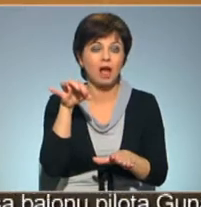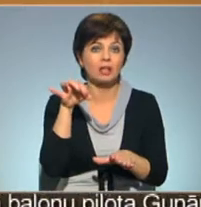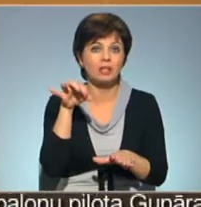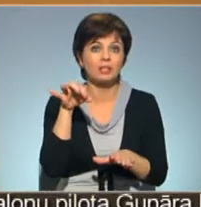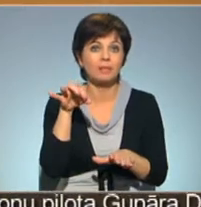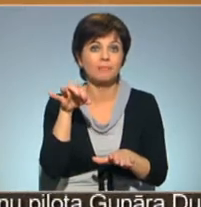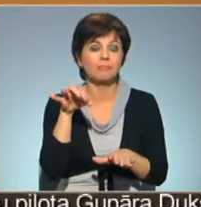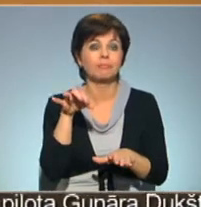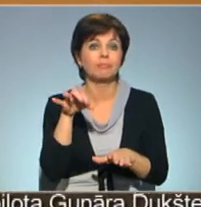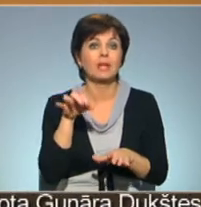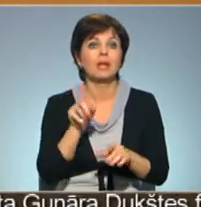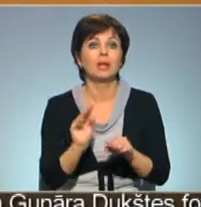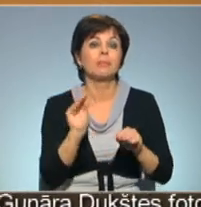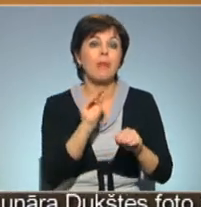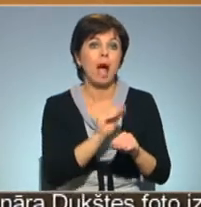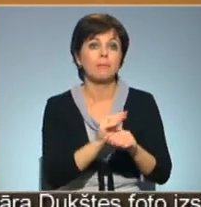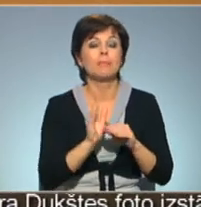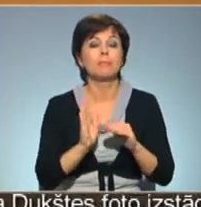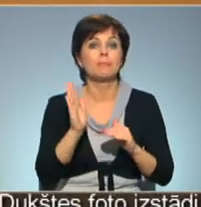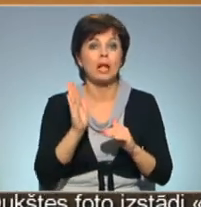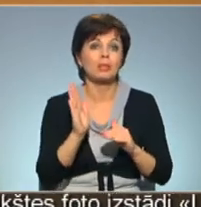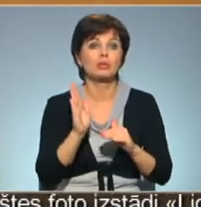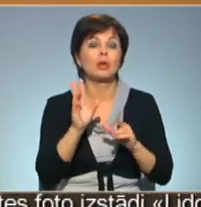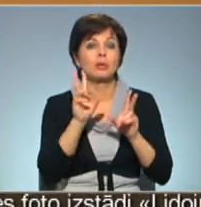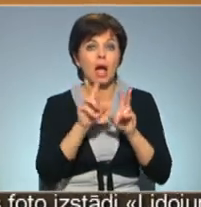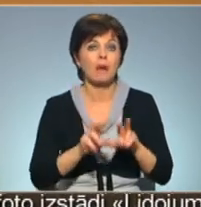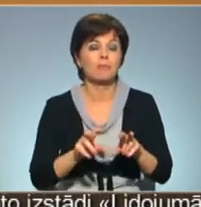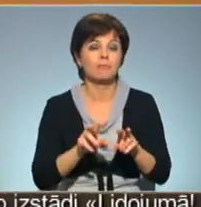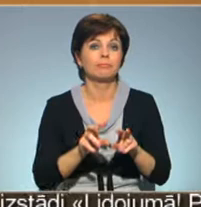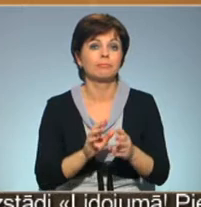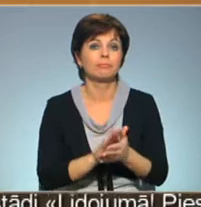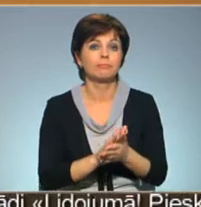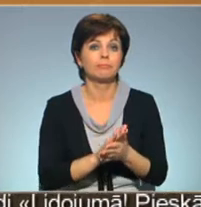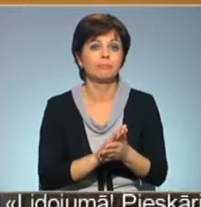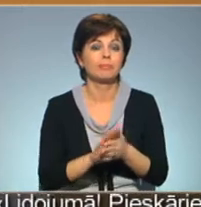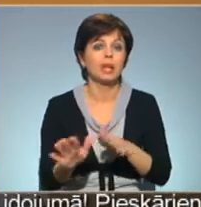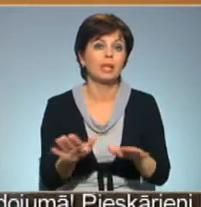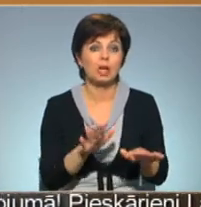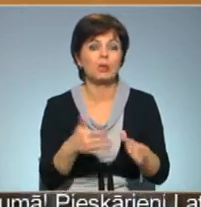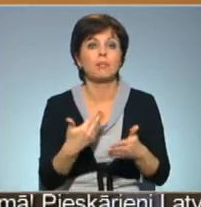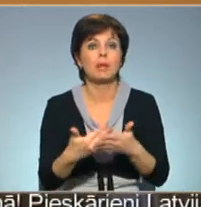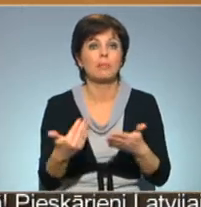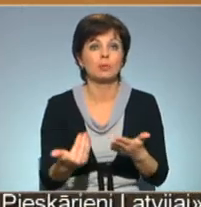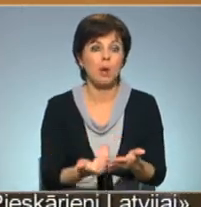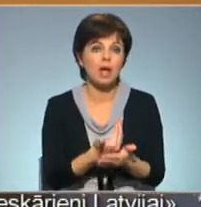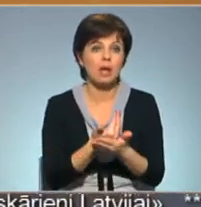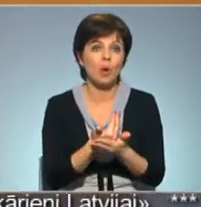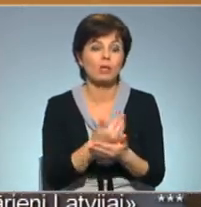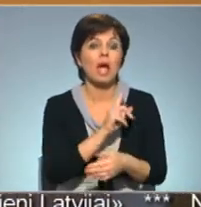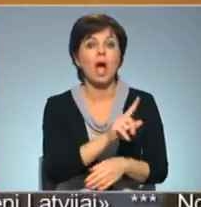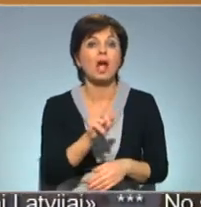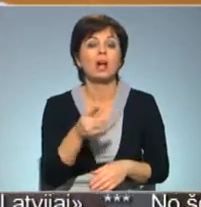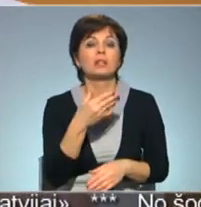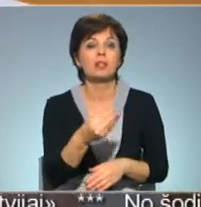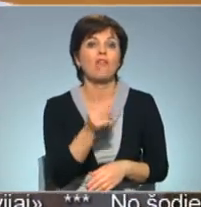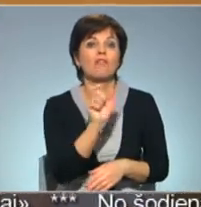esmu sagatavojis arī papildus balsojumu lapas, ja būs jāpārbalso, tad rīkosimies no jauna. Un katram ir savs